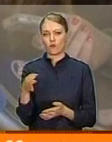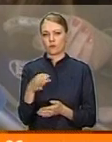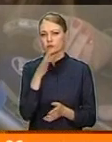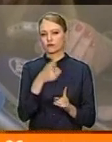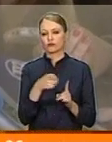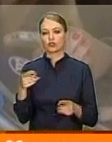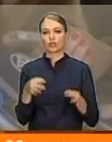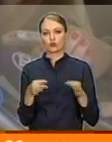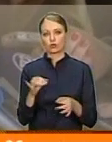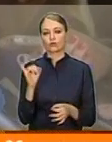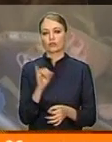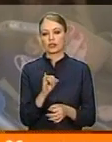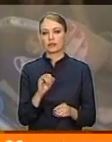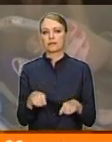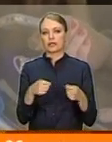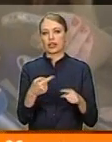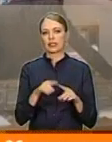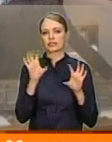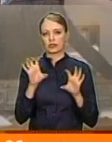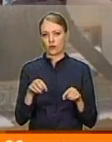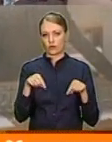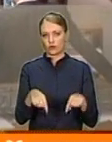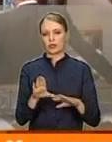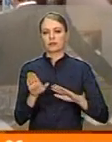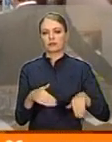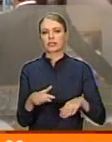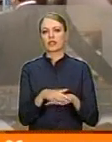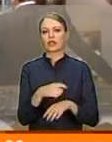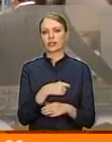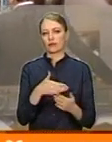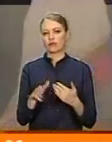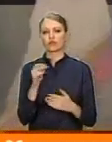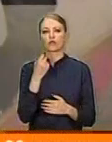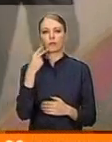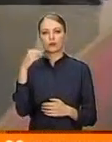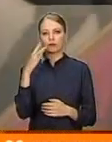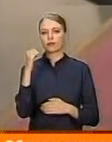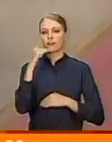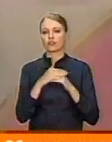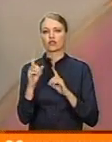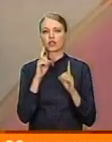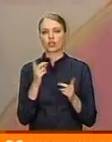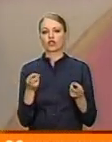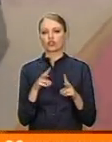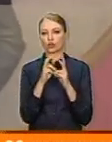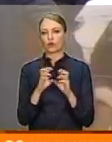суду. І, власне, передали цей закон сюди. Після нардепи пішли на обідню перерву. На вечірнє засідання